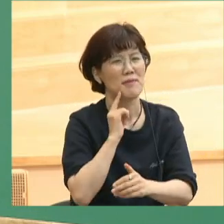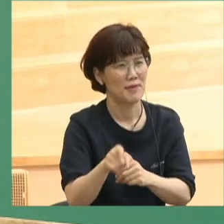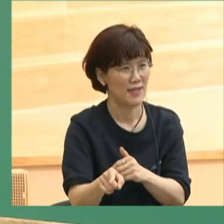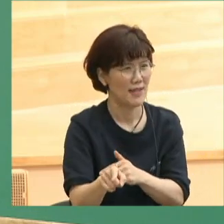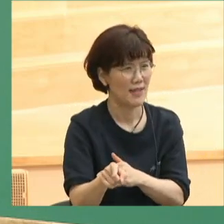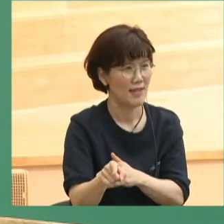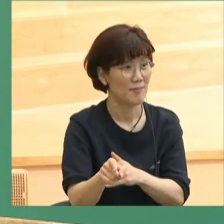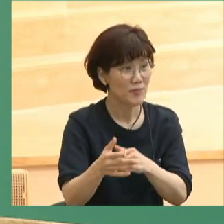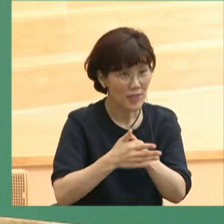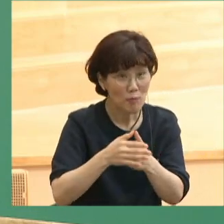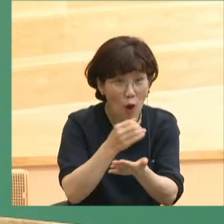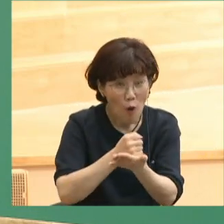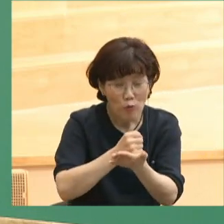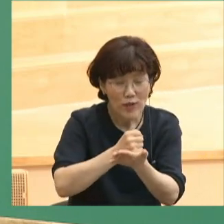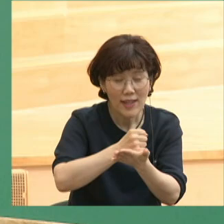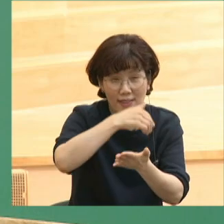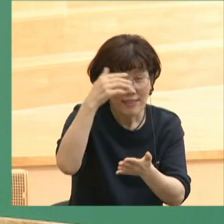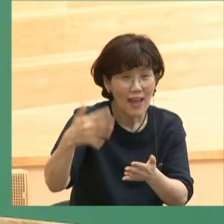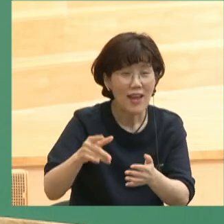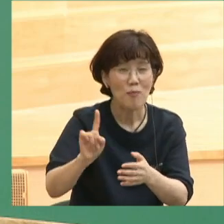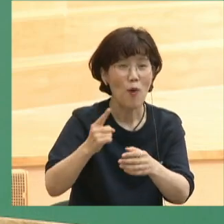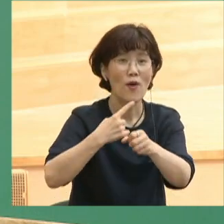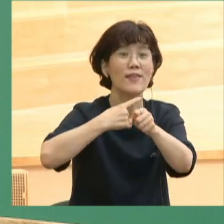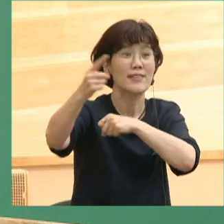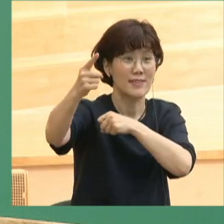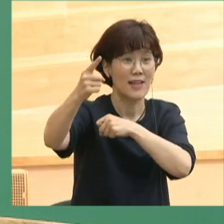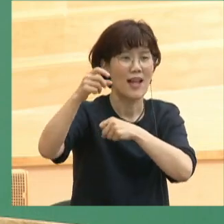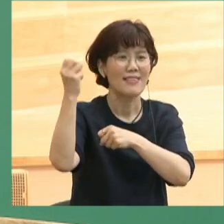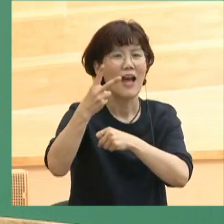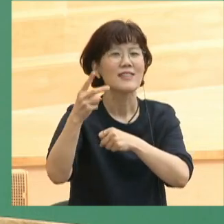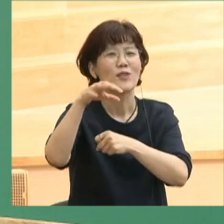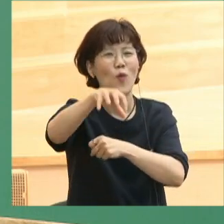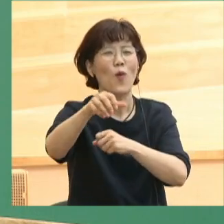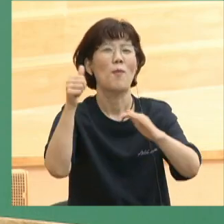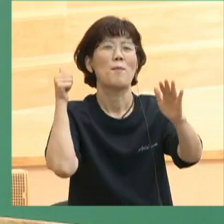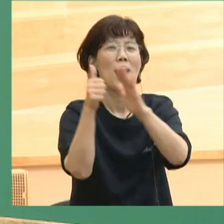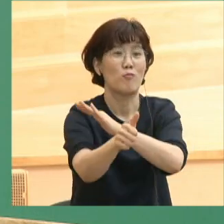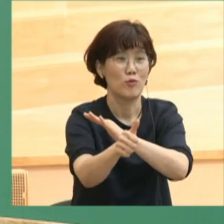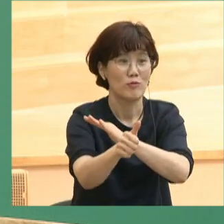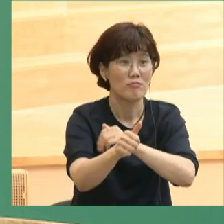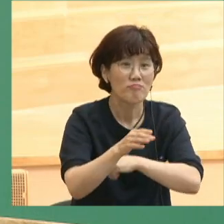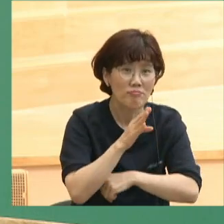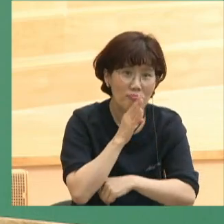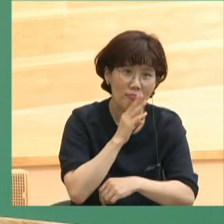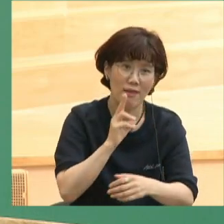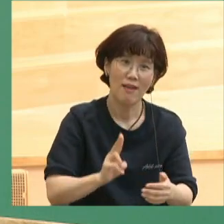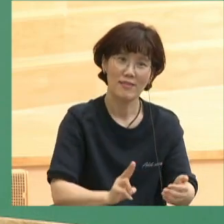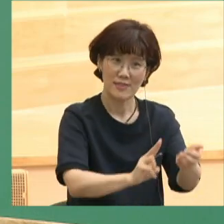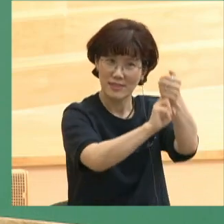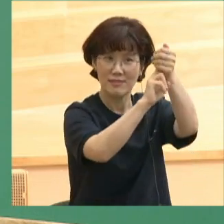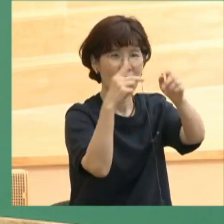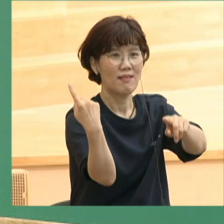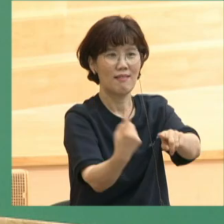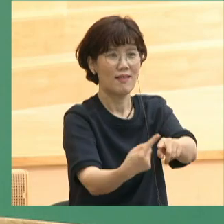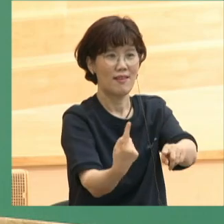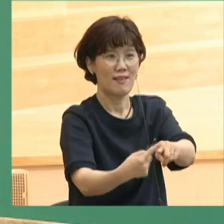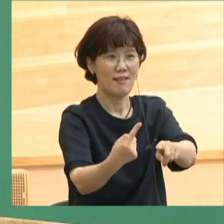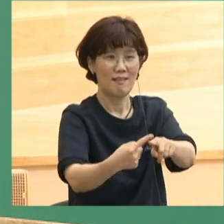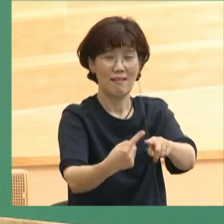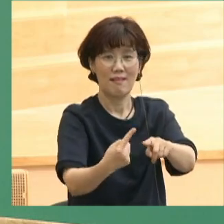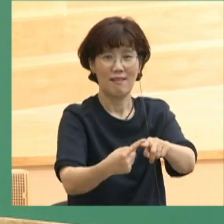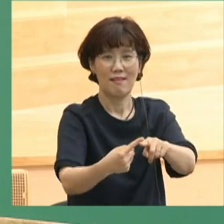그 이듬해 이 총장님이 우연치 않게 그 지역을 다시 방문할 기회가 있었어요. 근데 정말 기적처럼